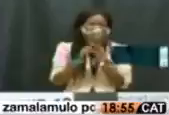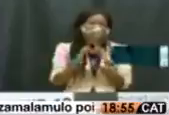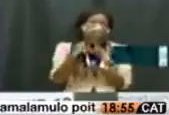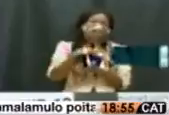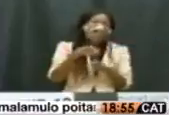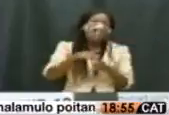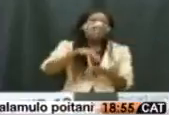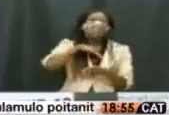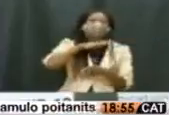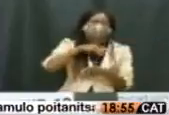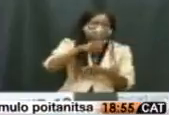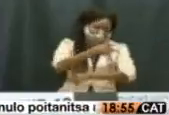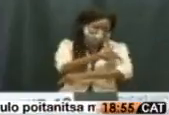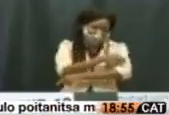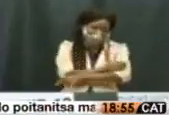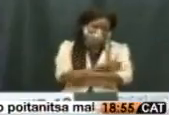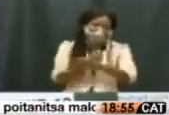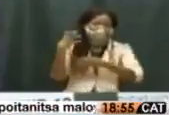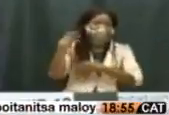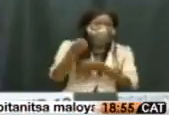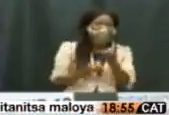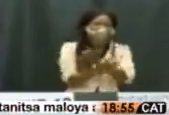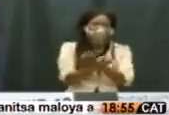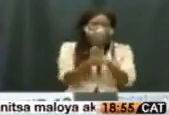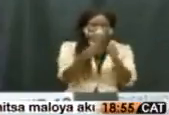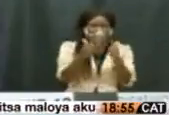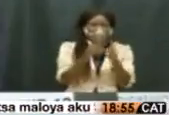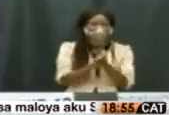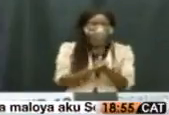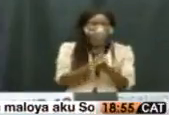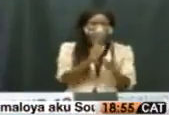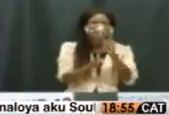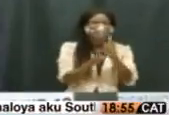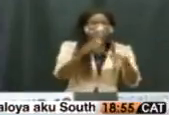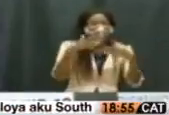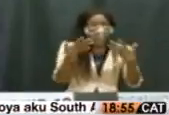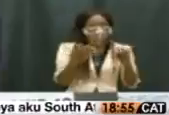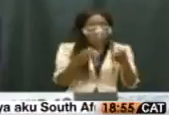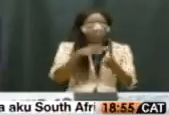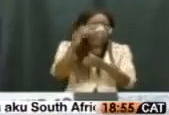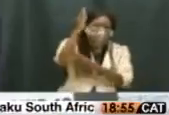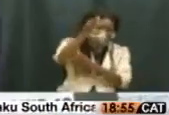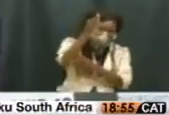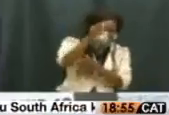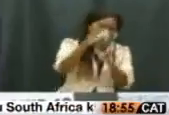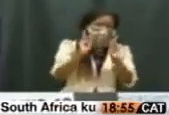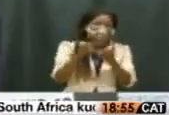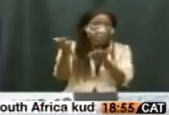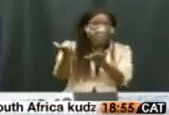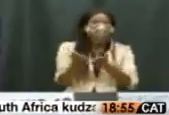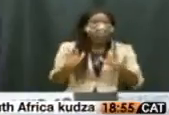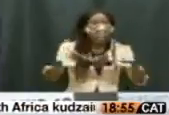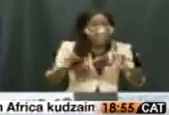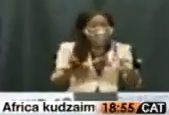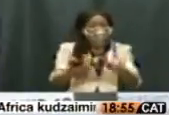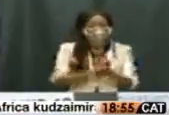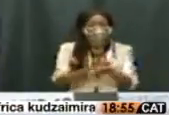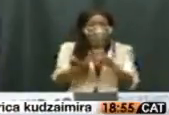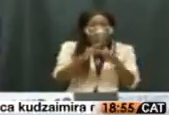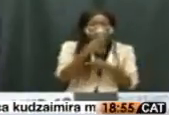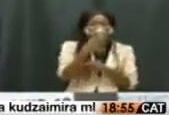lifotokoza bwino kuti tienda motani kuti kupira utsogolo anthu alandira motani katemera amene hatsindika kuti amene ayambe